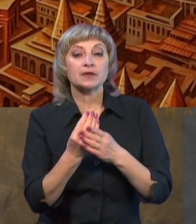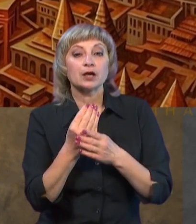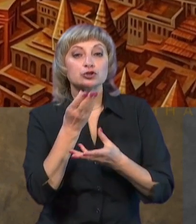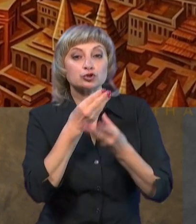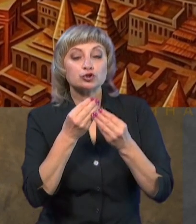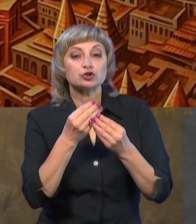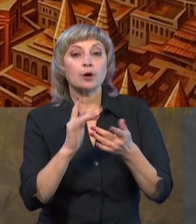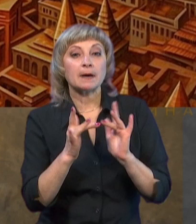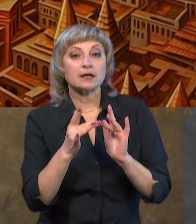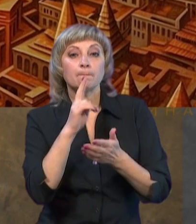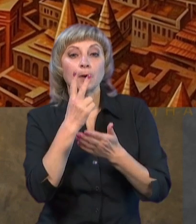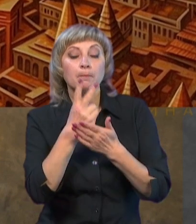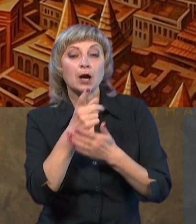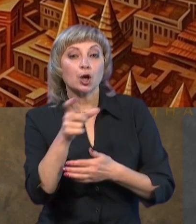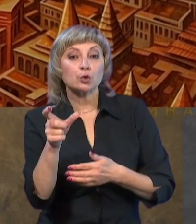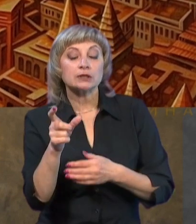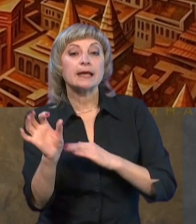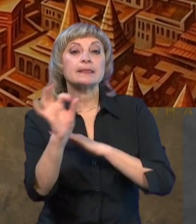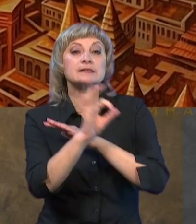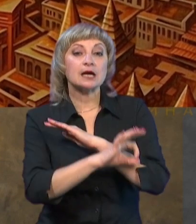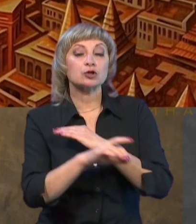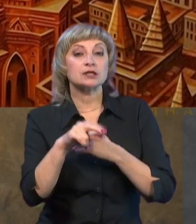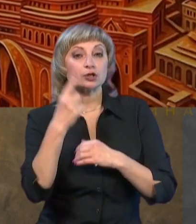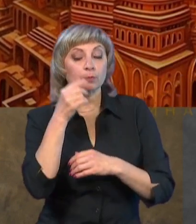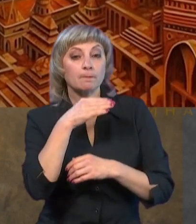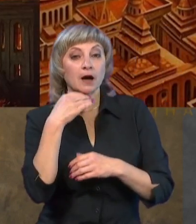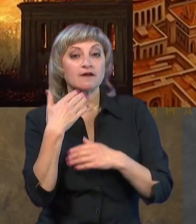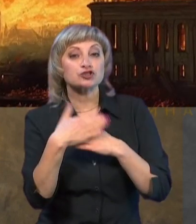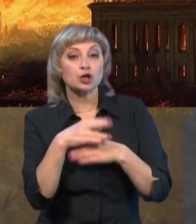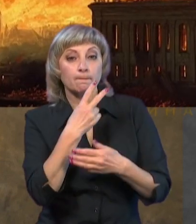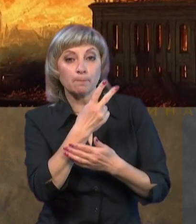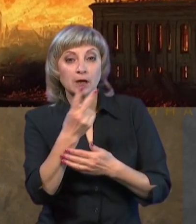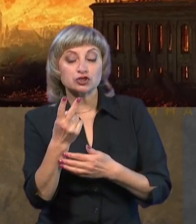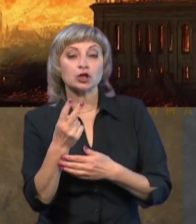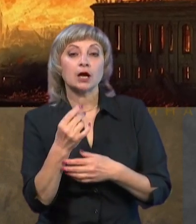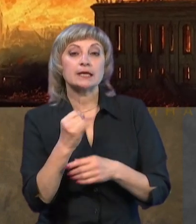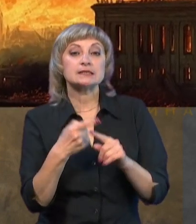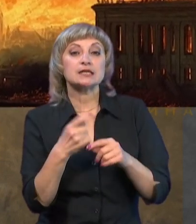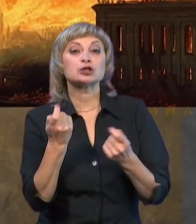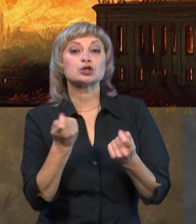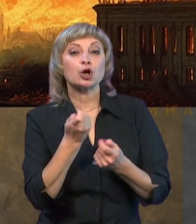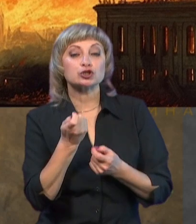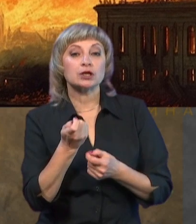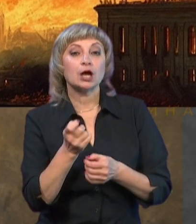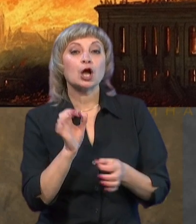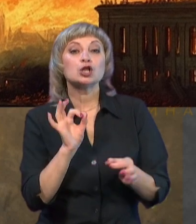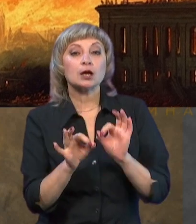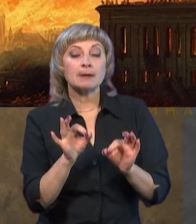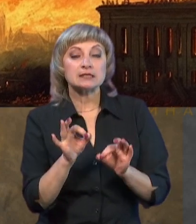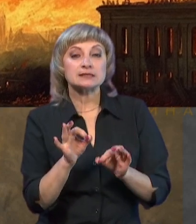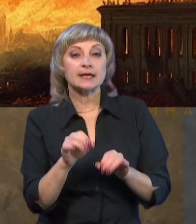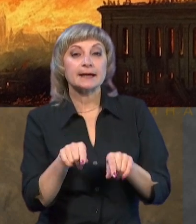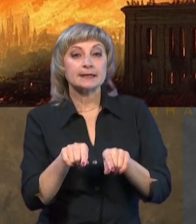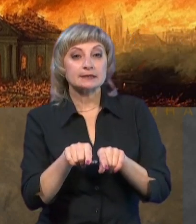мережею, побачать люди на Заході також. Я думаю, що вже багато побачило. І це трошки нормалізує